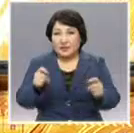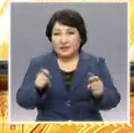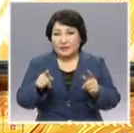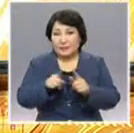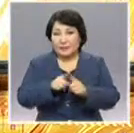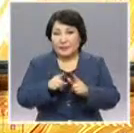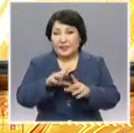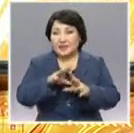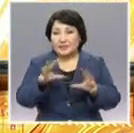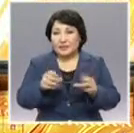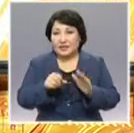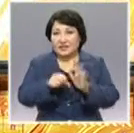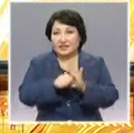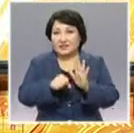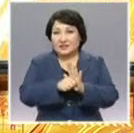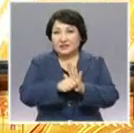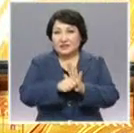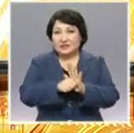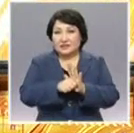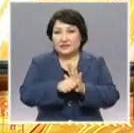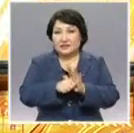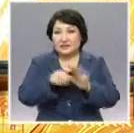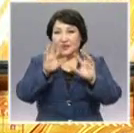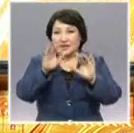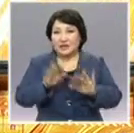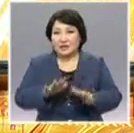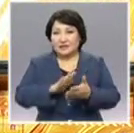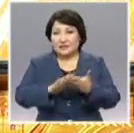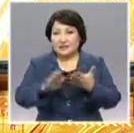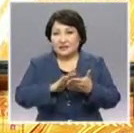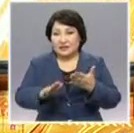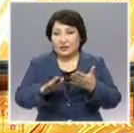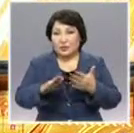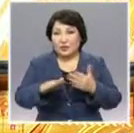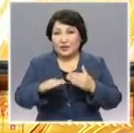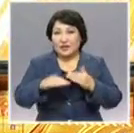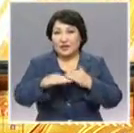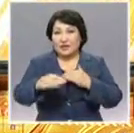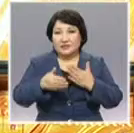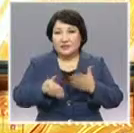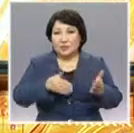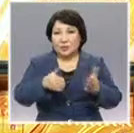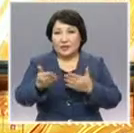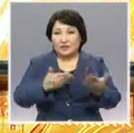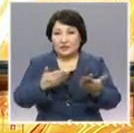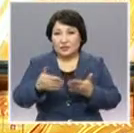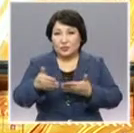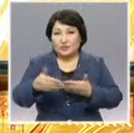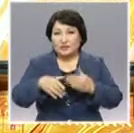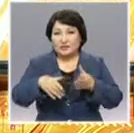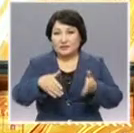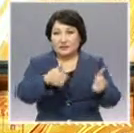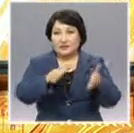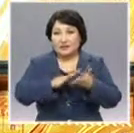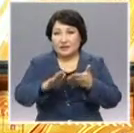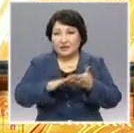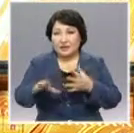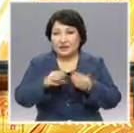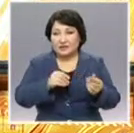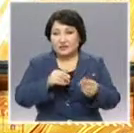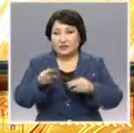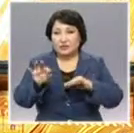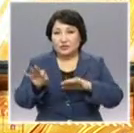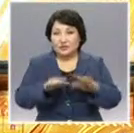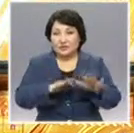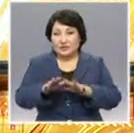дайындықна қар тазалау, жол тазалау, тротуар тазалаудың оның бәріне де біз дайындық өткіздік. Өткен аптада барып полностью